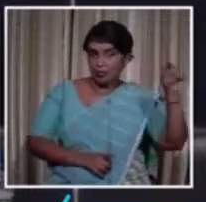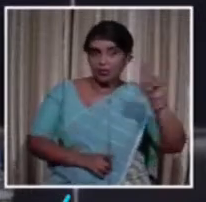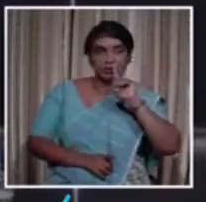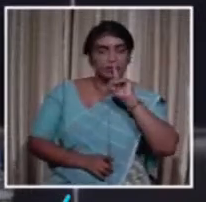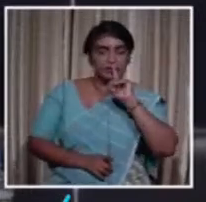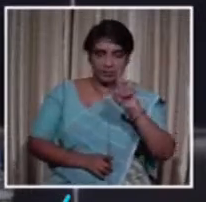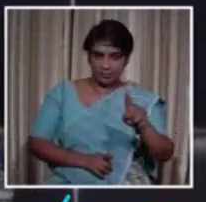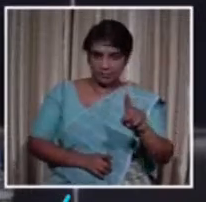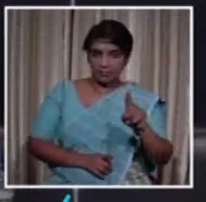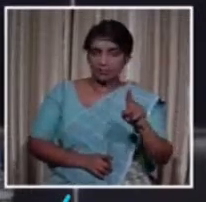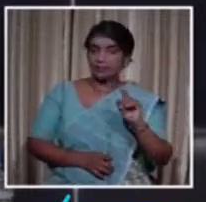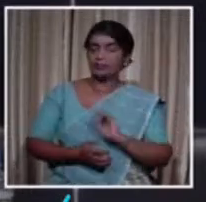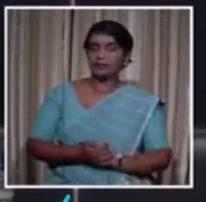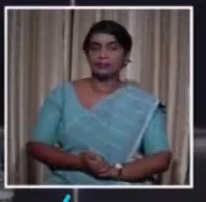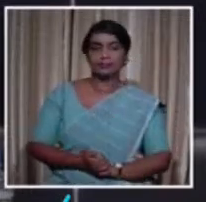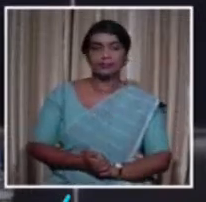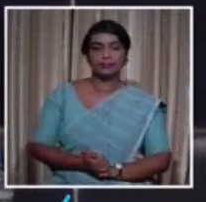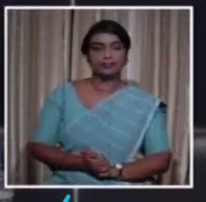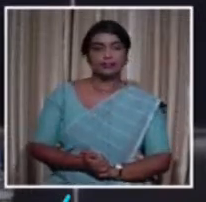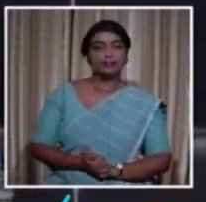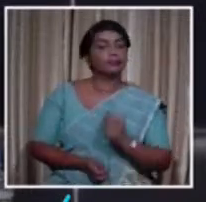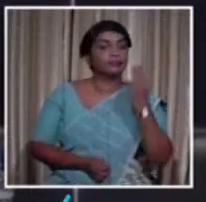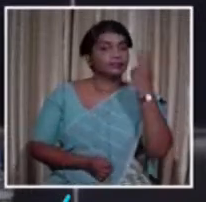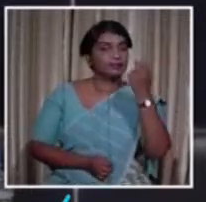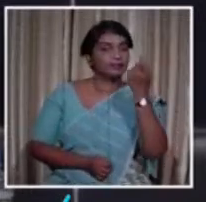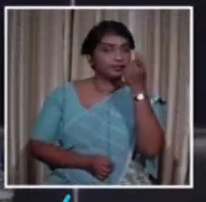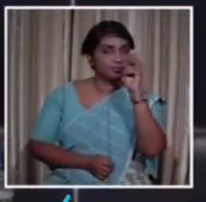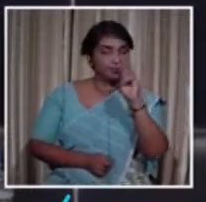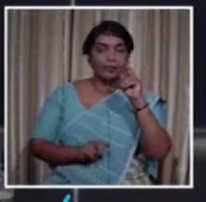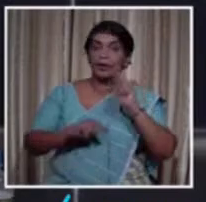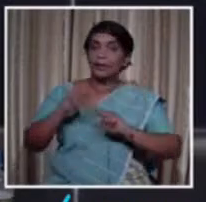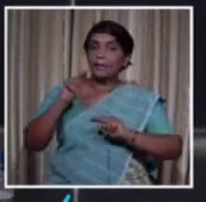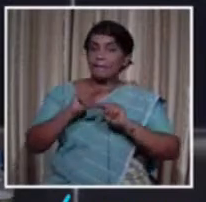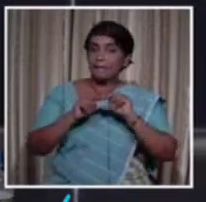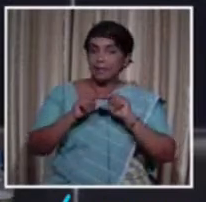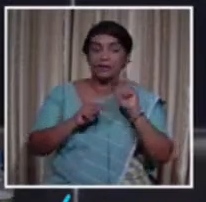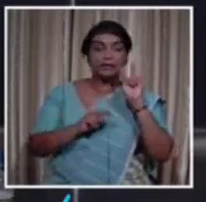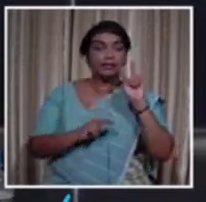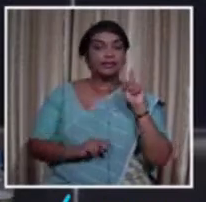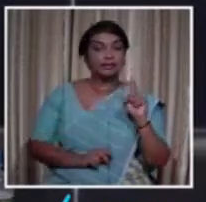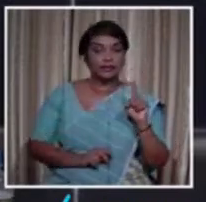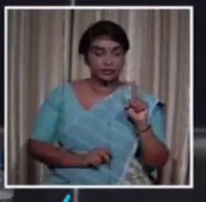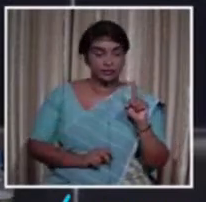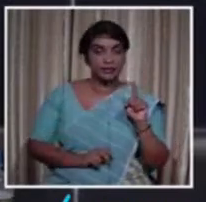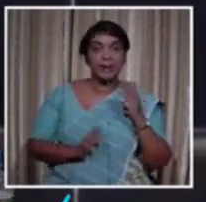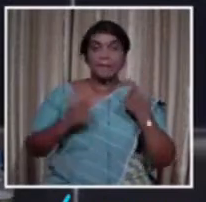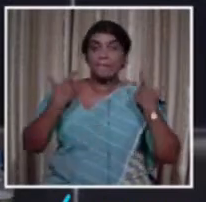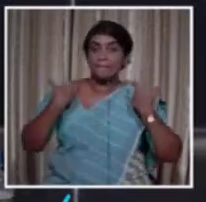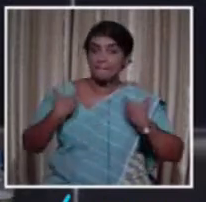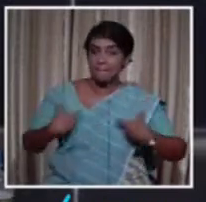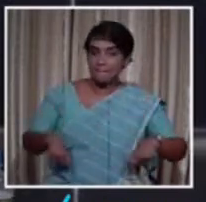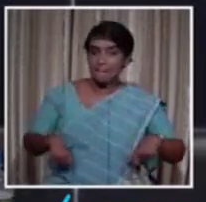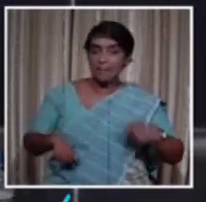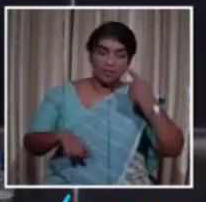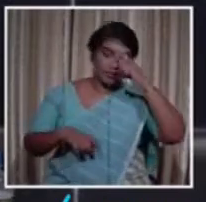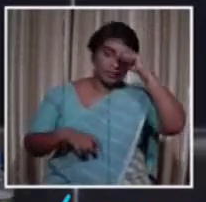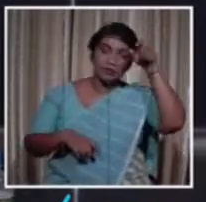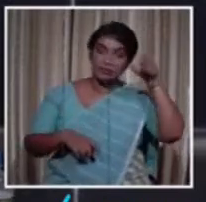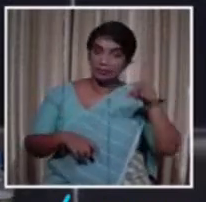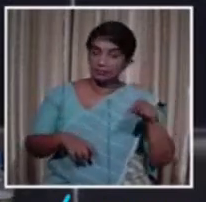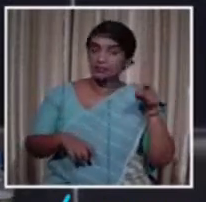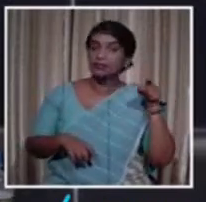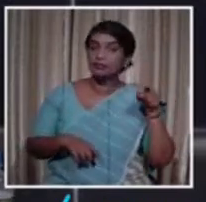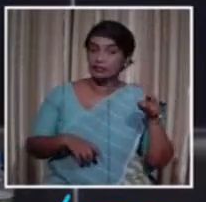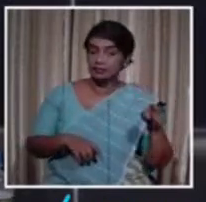දානවා මේ 2013 February 21 වෙනිදා මහින්ද රාජපක්ෂ මහත්මයාගෙන්